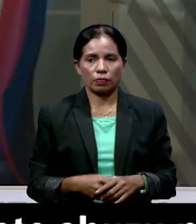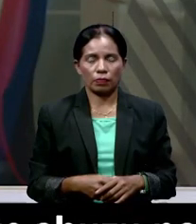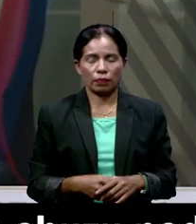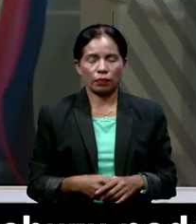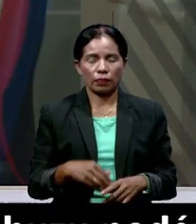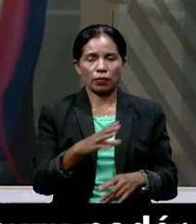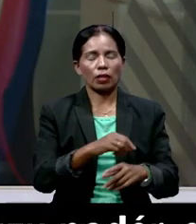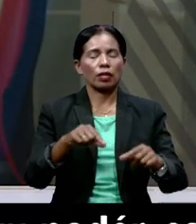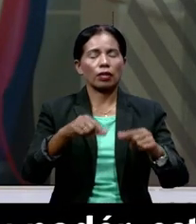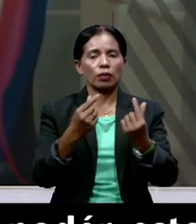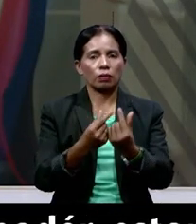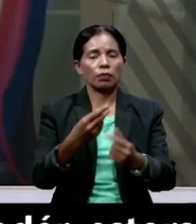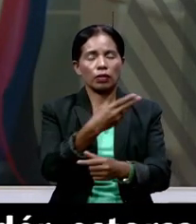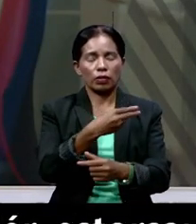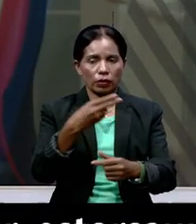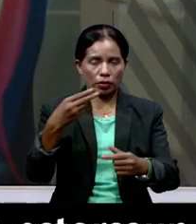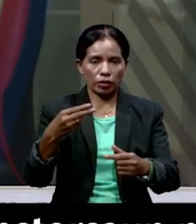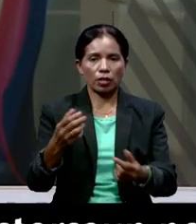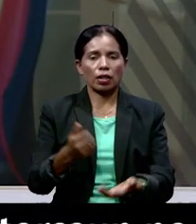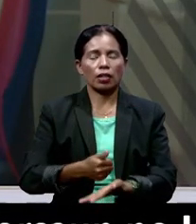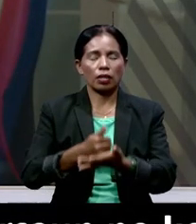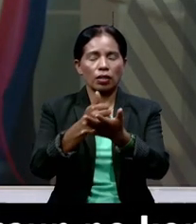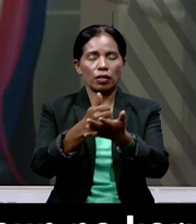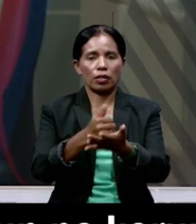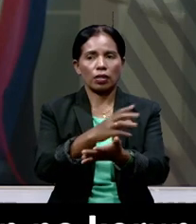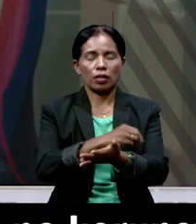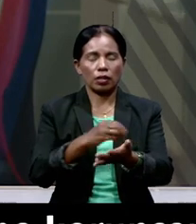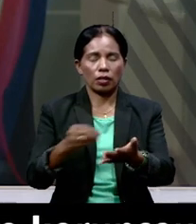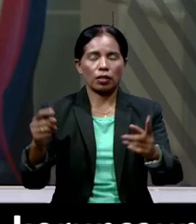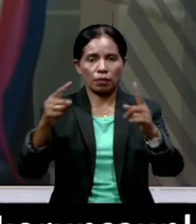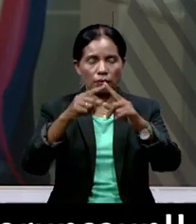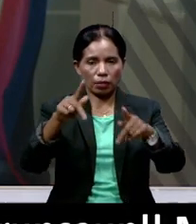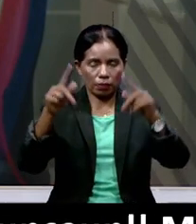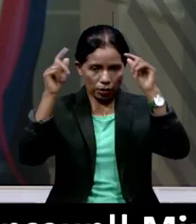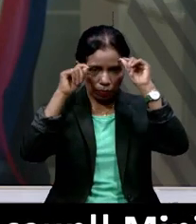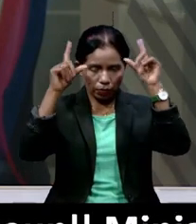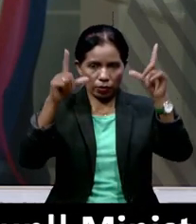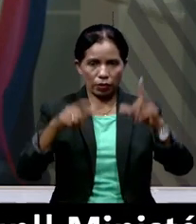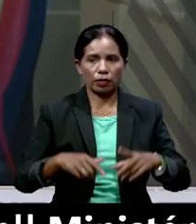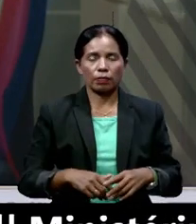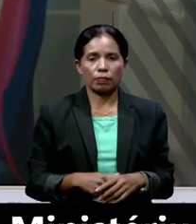Fundação Indonésia requer apoio à Bolsa de Estudo e Ensino Vocacional da Timor-Oeste.